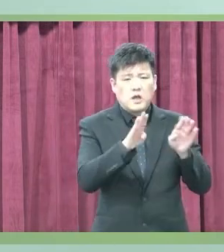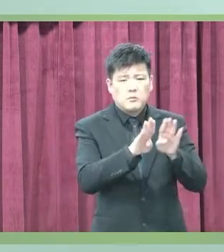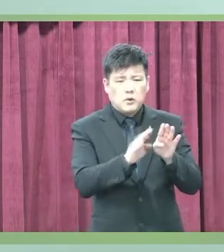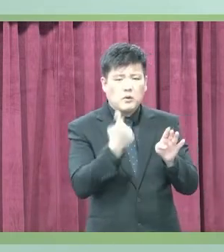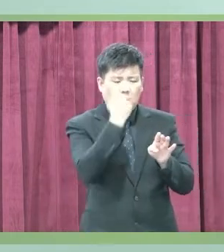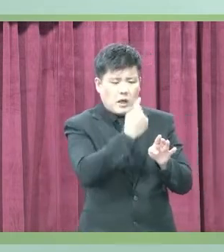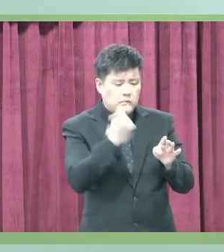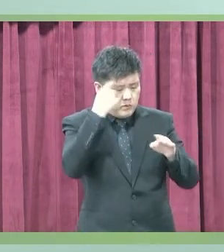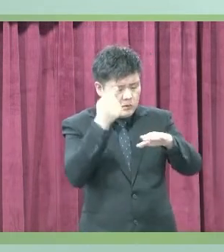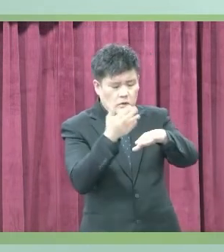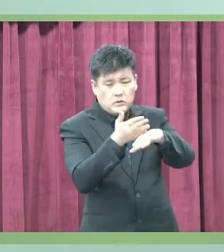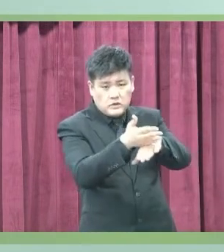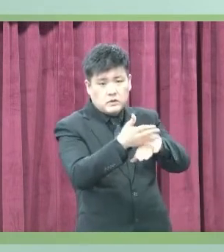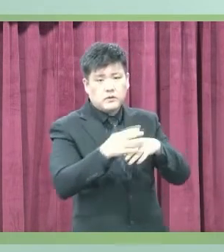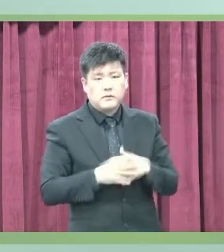지적장애 순입니다.